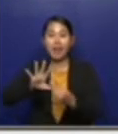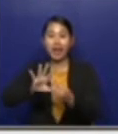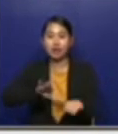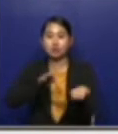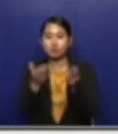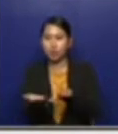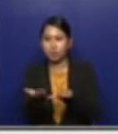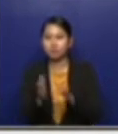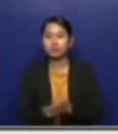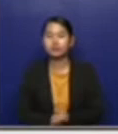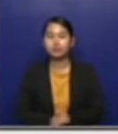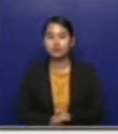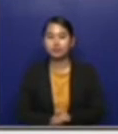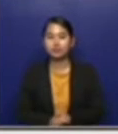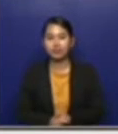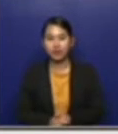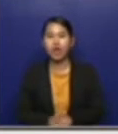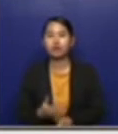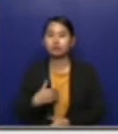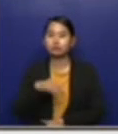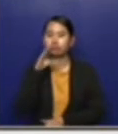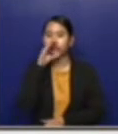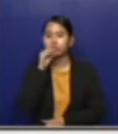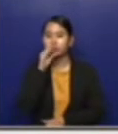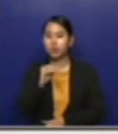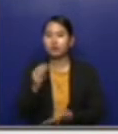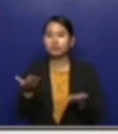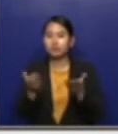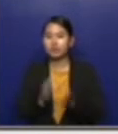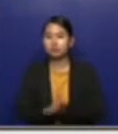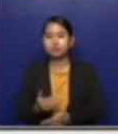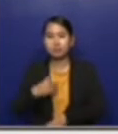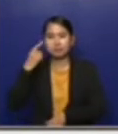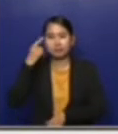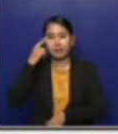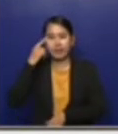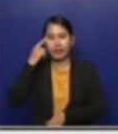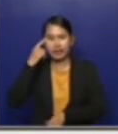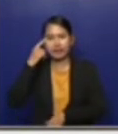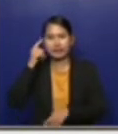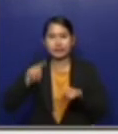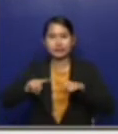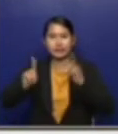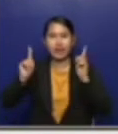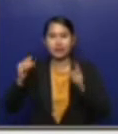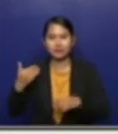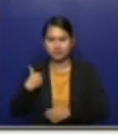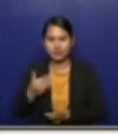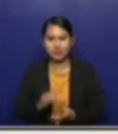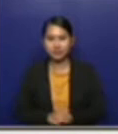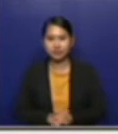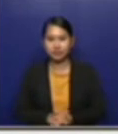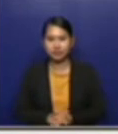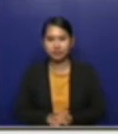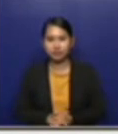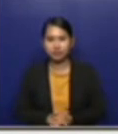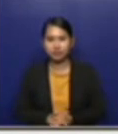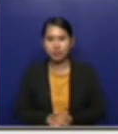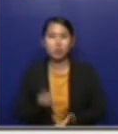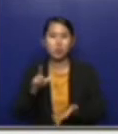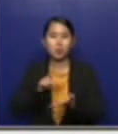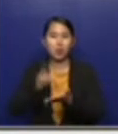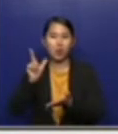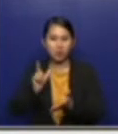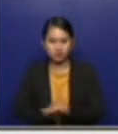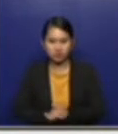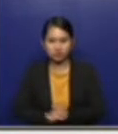นี่ก็เขาเรียกร้องบริสุทธิ์ต่างก็ได้ผมยังเห็นต่างกับน้องๆลูกๆเลยว่าต้องลาออกส